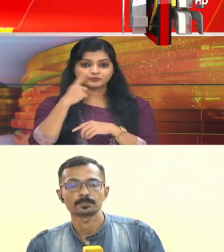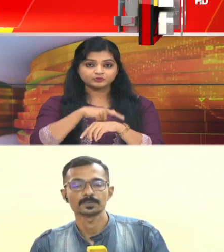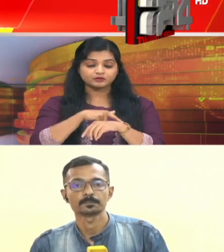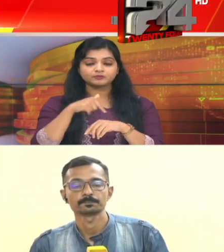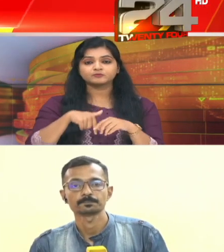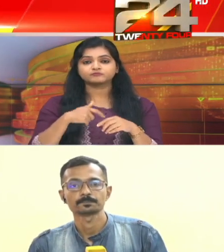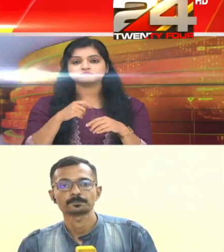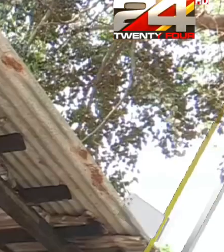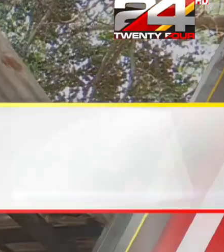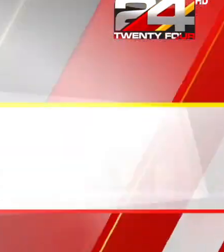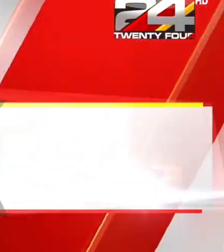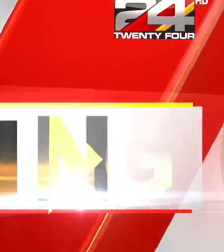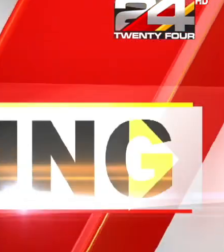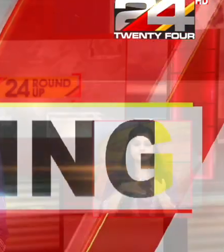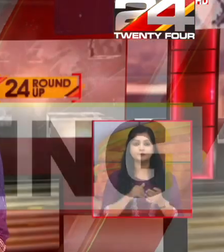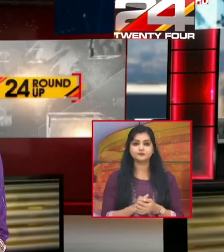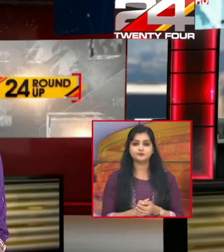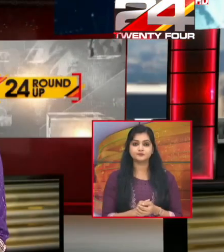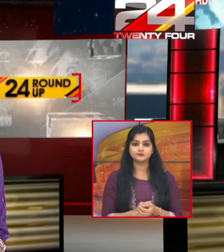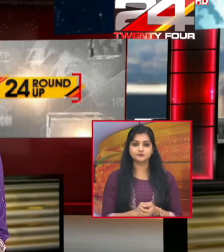പ്രവിത, ശ്രീ മനീഷ് മൂർത്തിയാണ് വിവരങ്ങൾ നൽകിയത്.